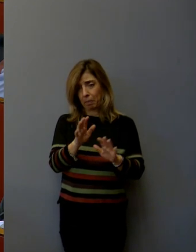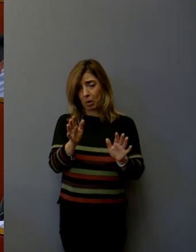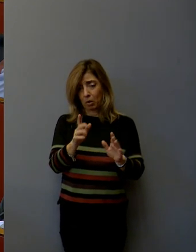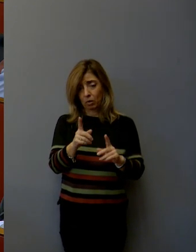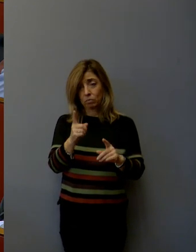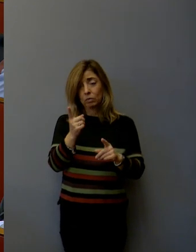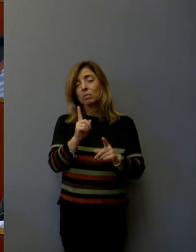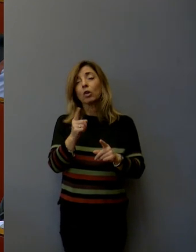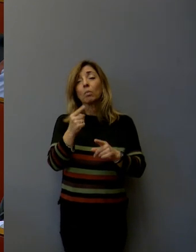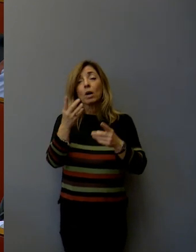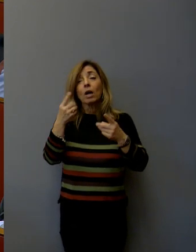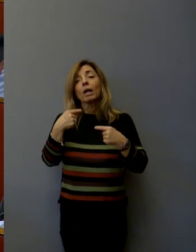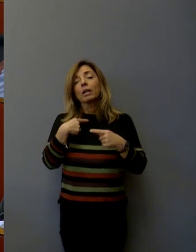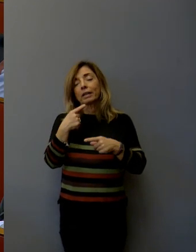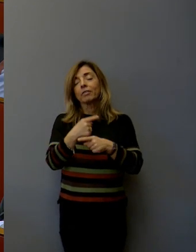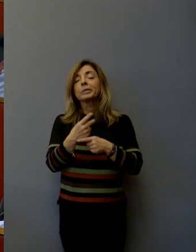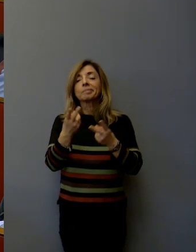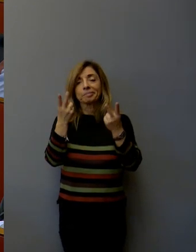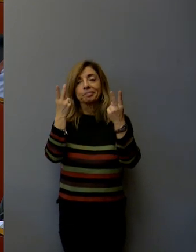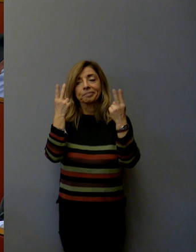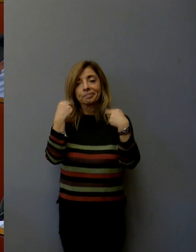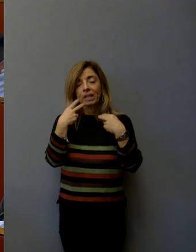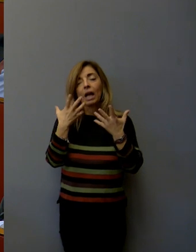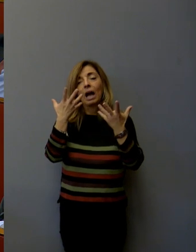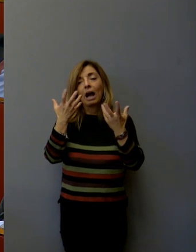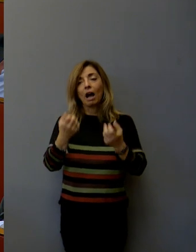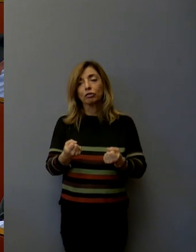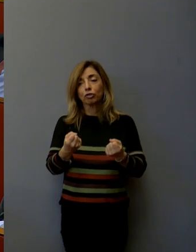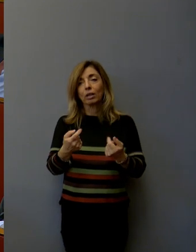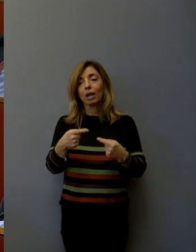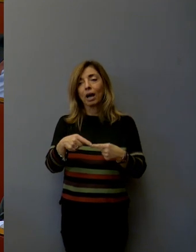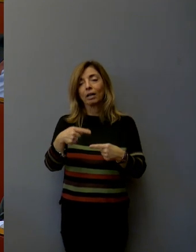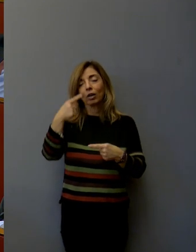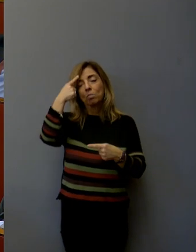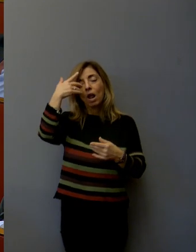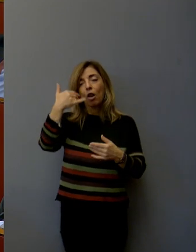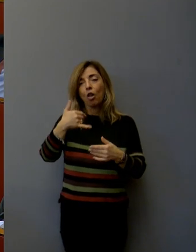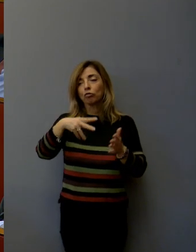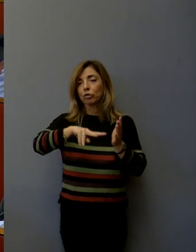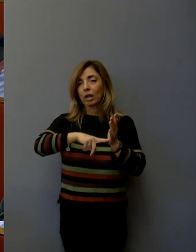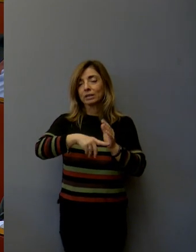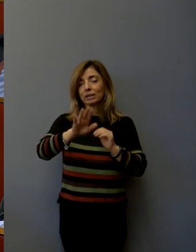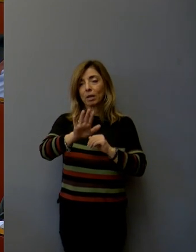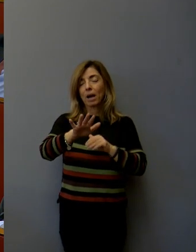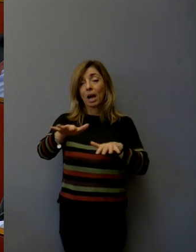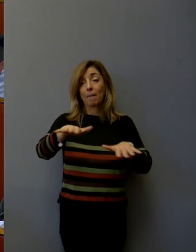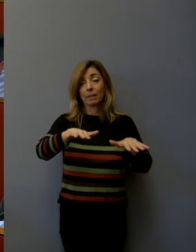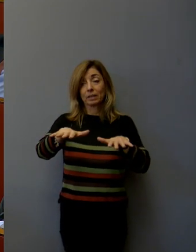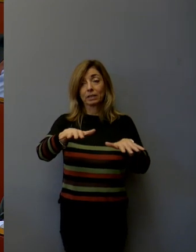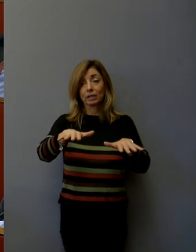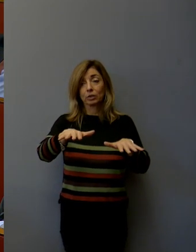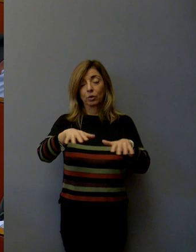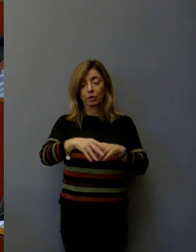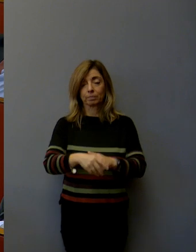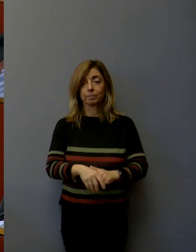mi devo appunto piegare ad una logica di sistema che vede solo nella cifra di denaro quello che questa amministrazione è in grado di fare